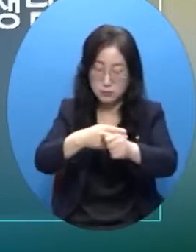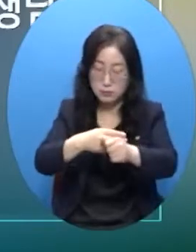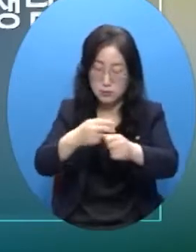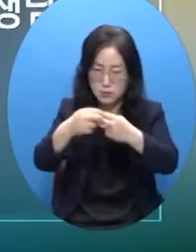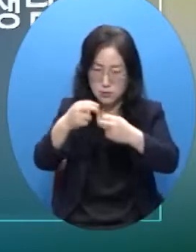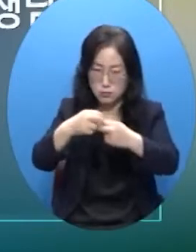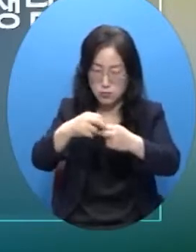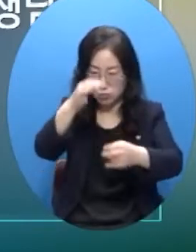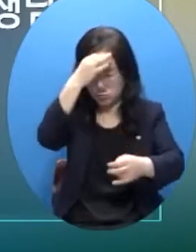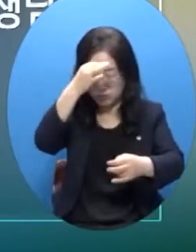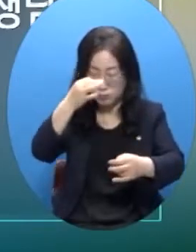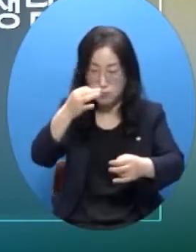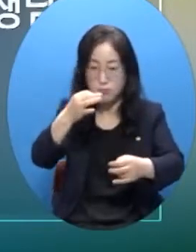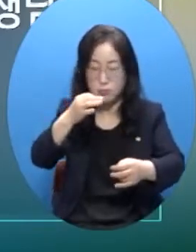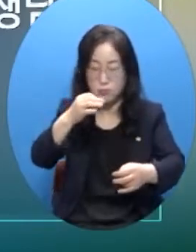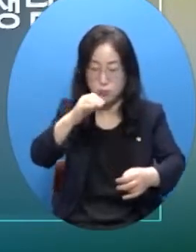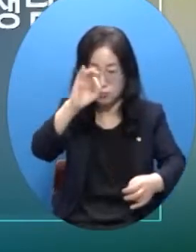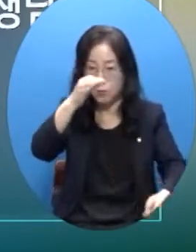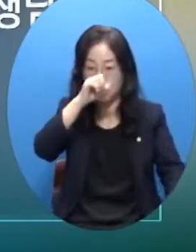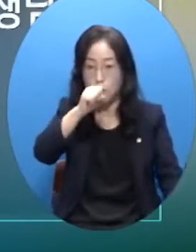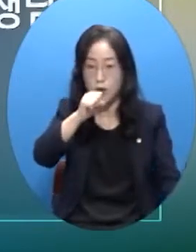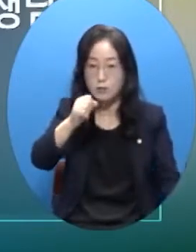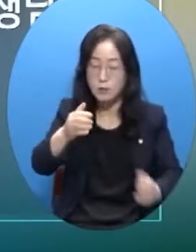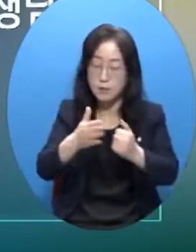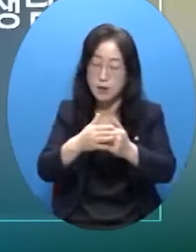늘 우리는 절대 긍정의 믿음을 갖고 나가야 합니다.